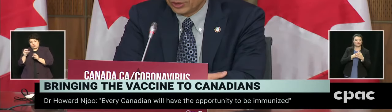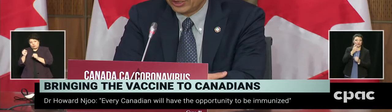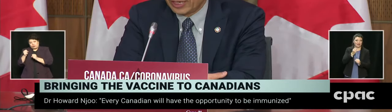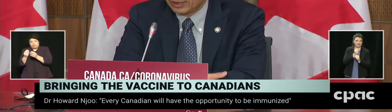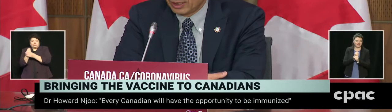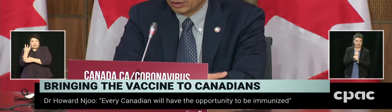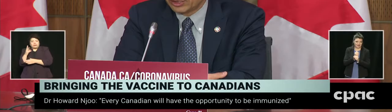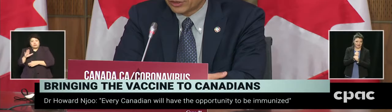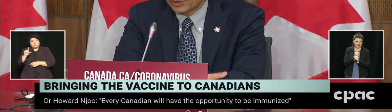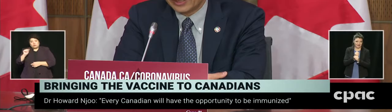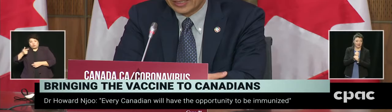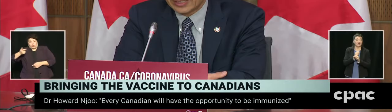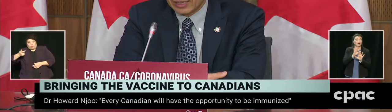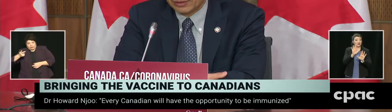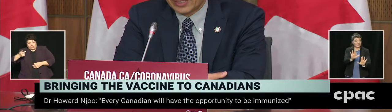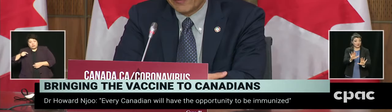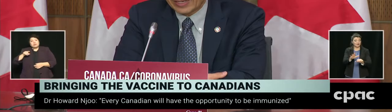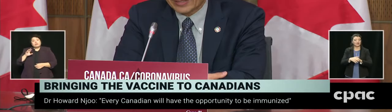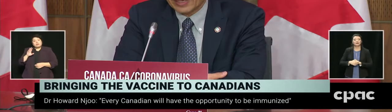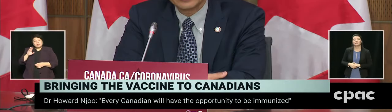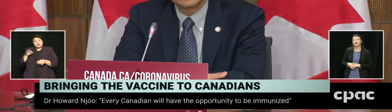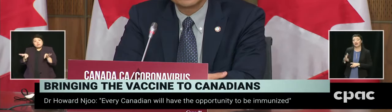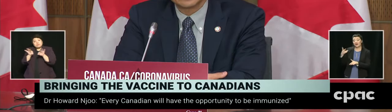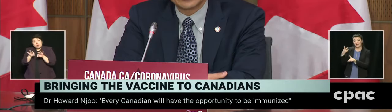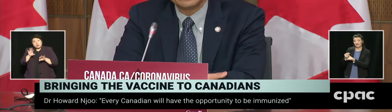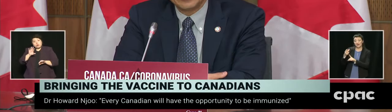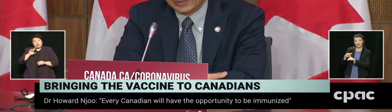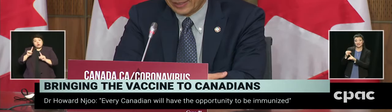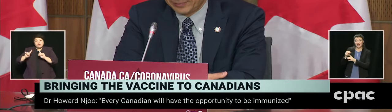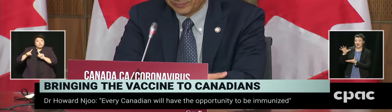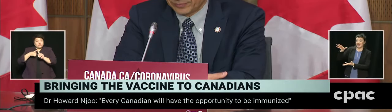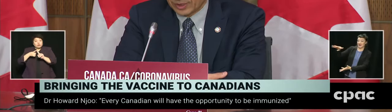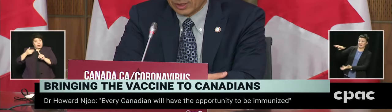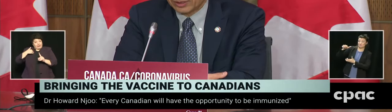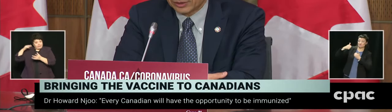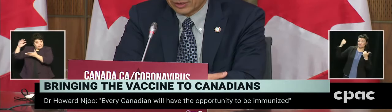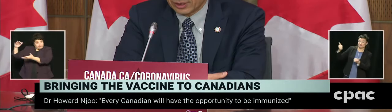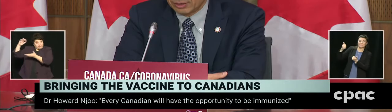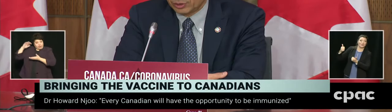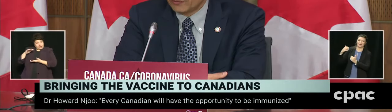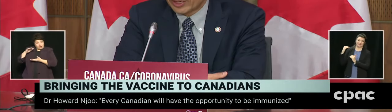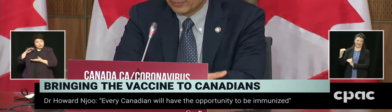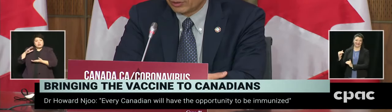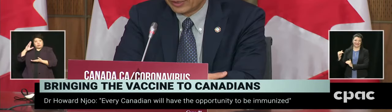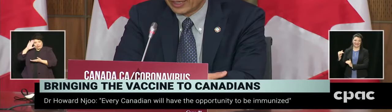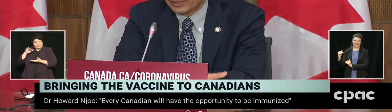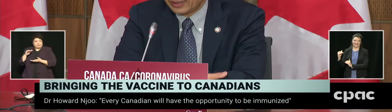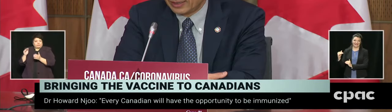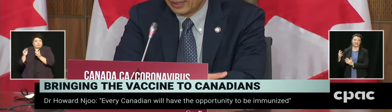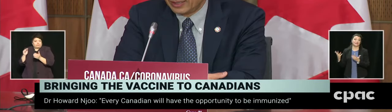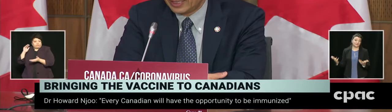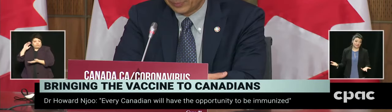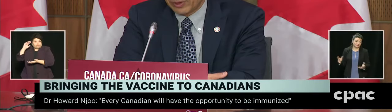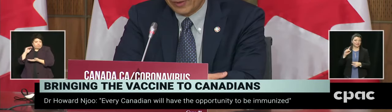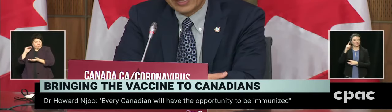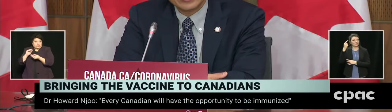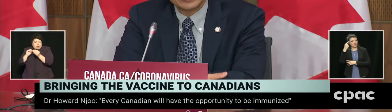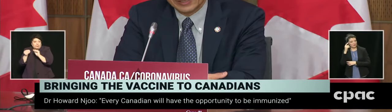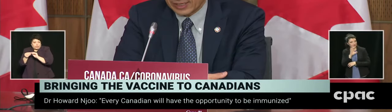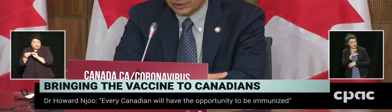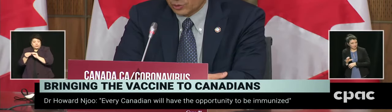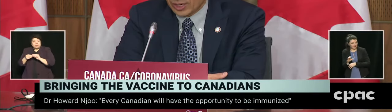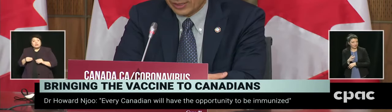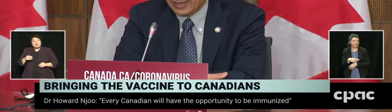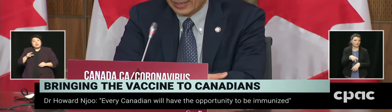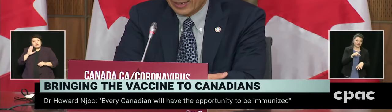de souligner que le stock initial de ces vaccins sera limité. Entre-temps, le gouvernement du Canada, les provinces et